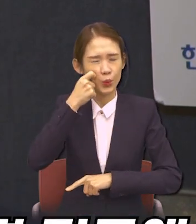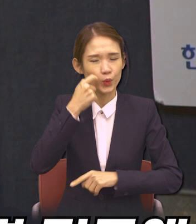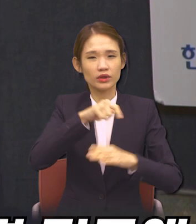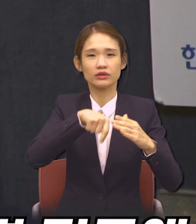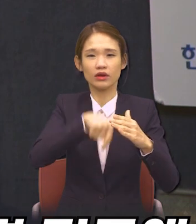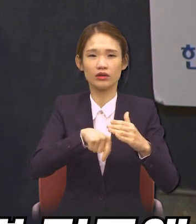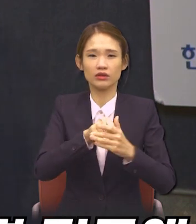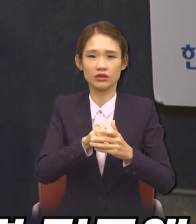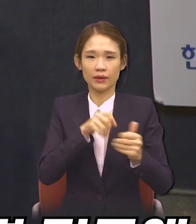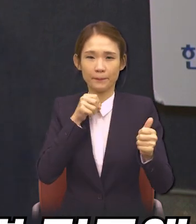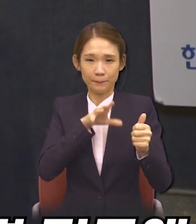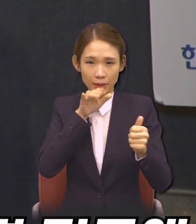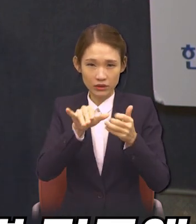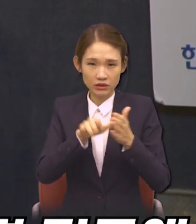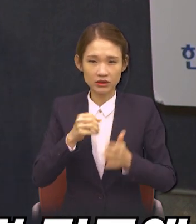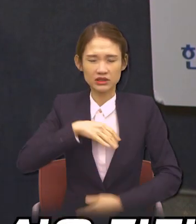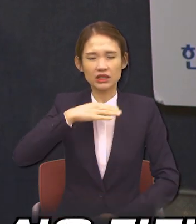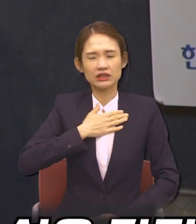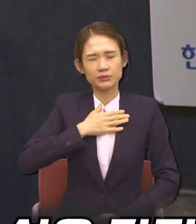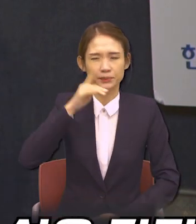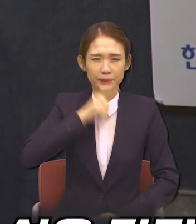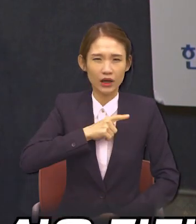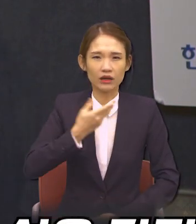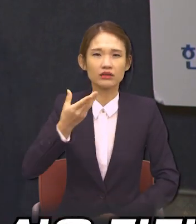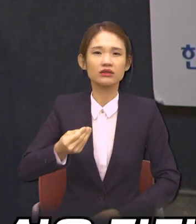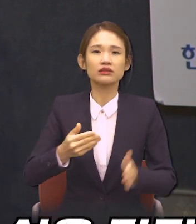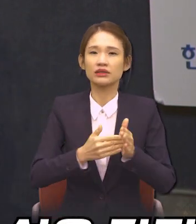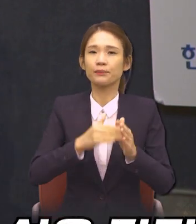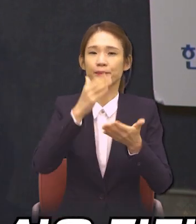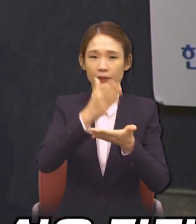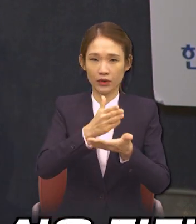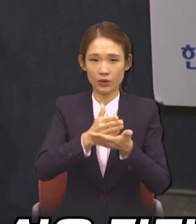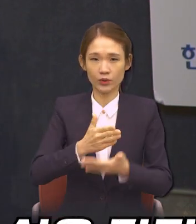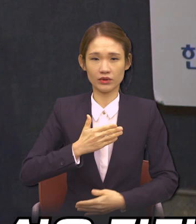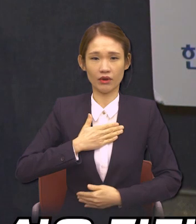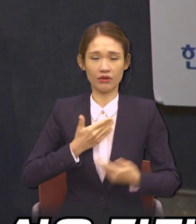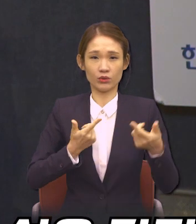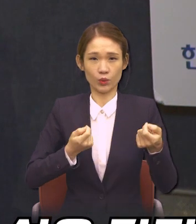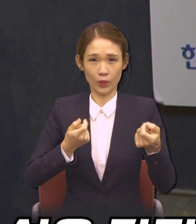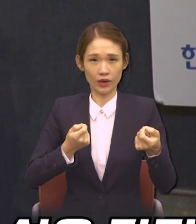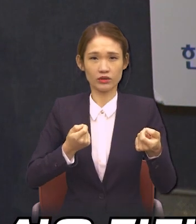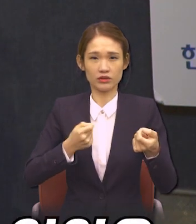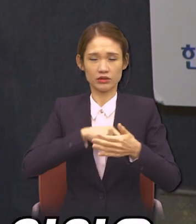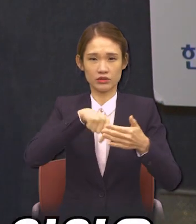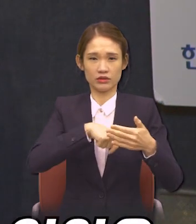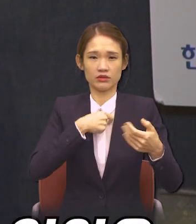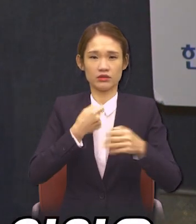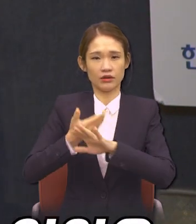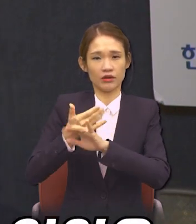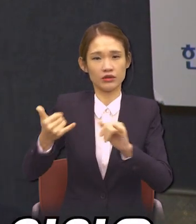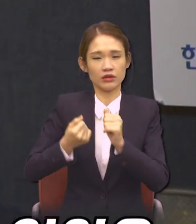속성을 건드렸을 때는 그냥 기분이 나쁜 정도에 그치는 것이 아니라 나랑 똑같은 속성을 가진